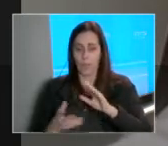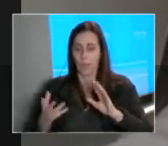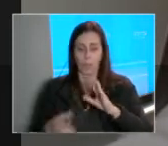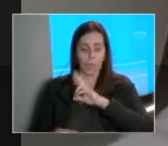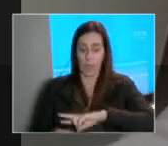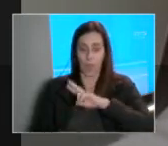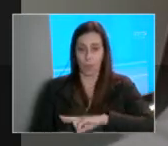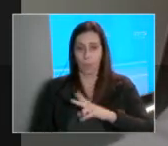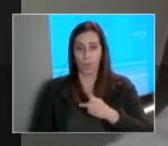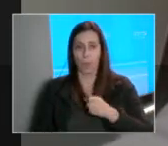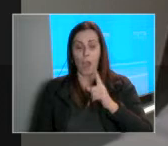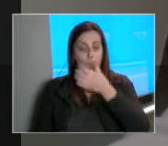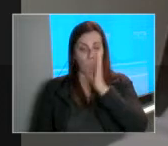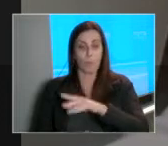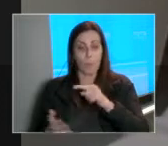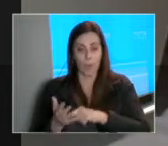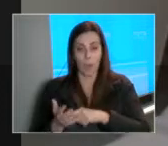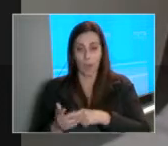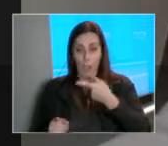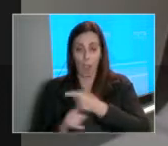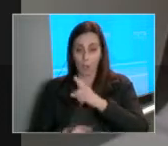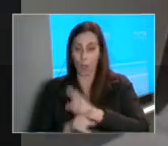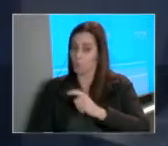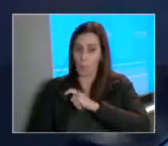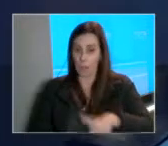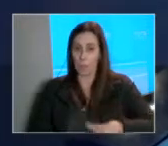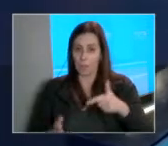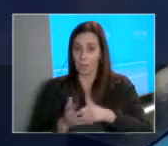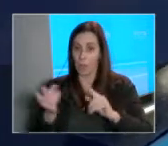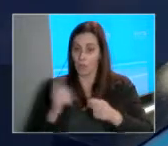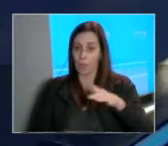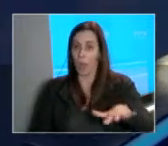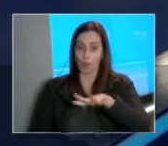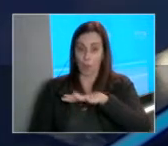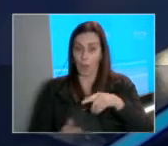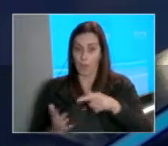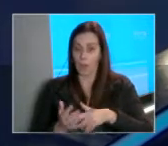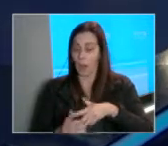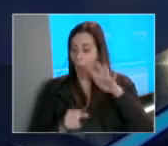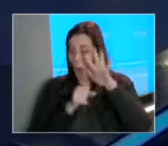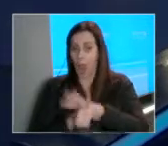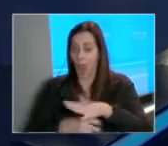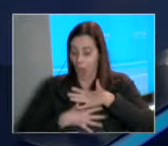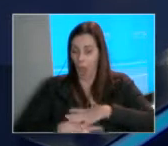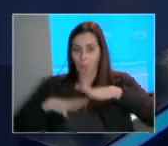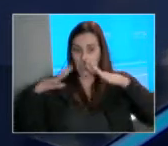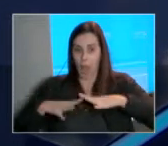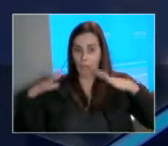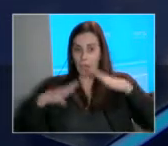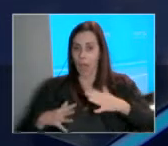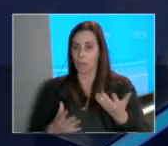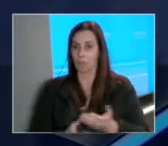על אדמה. אבל הם רוצים את הזכויות על הבתים. הם עזבו בעקבות ההטרדות של העירייה, ובעקבות מה שקרה בשכונה, ובעקבות הלחץ הנפשי והפיזי שהופעל